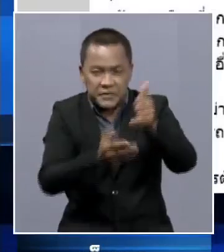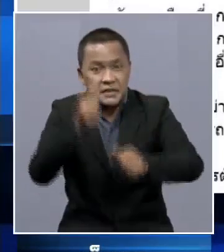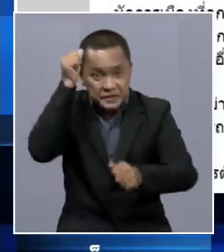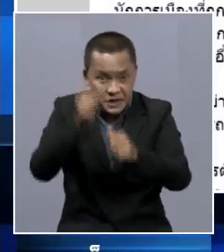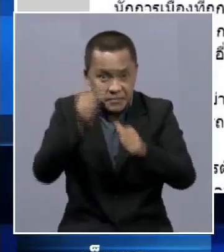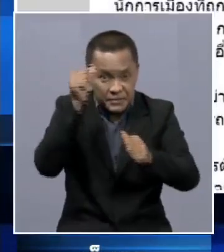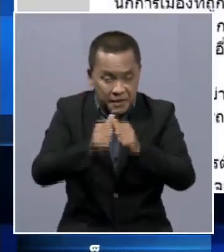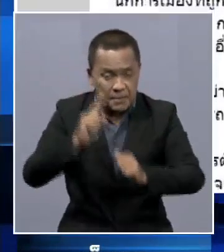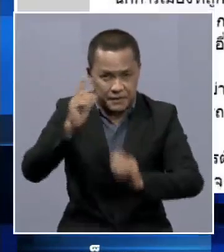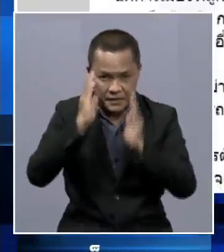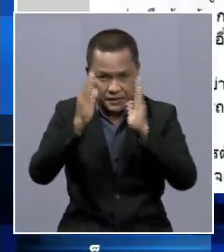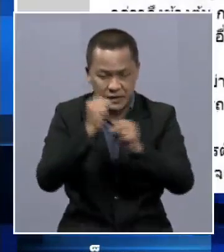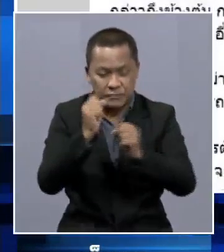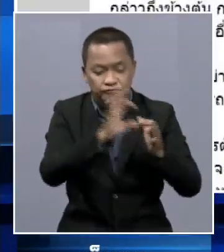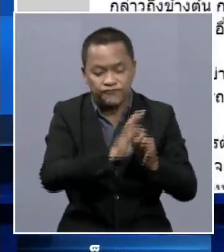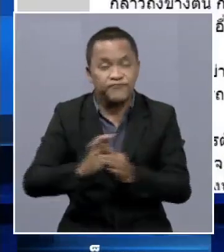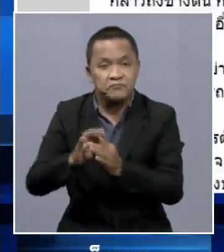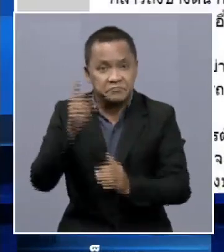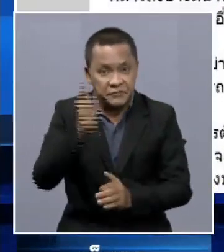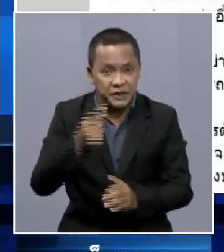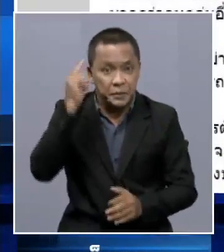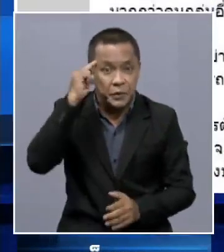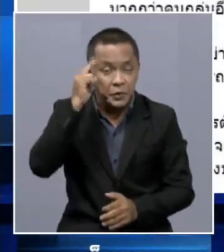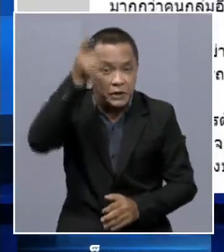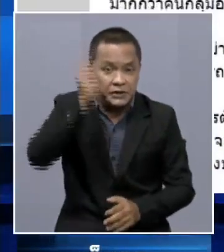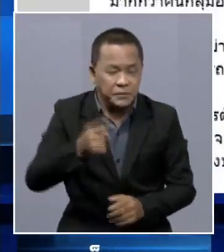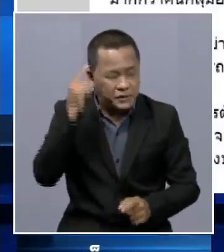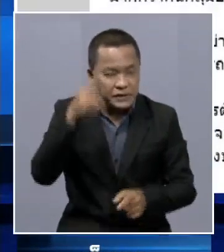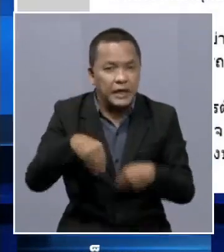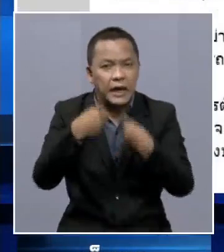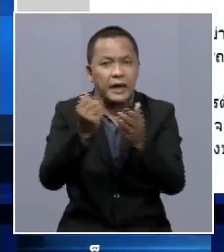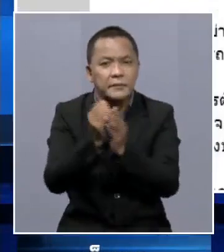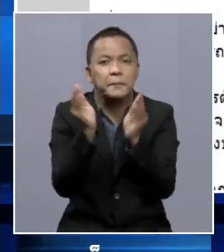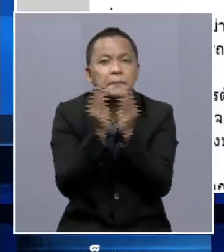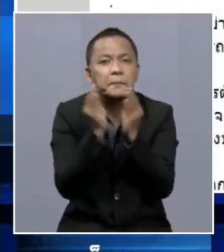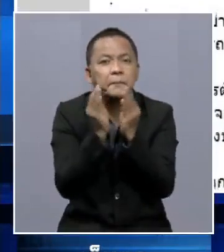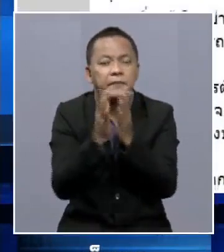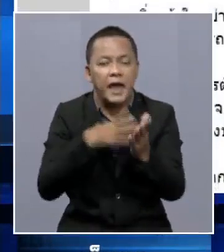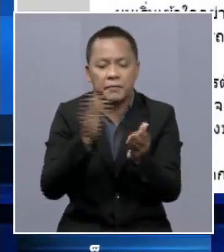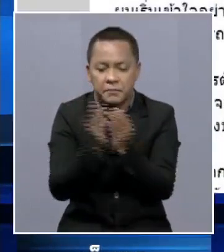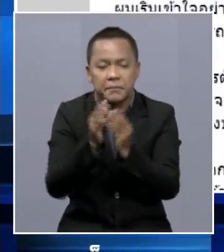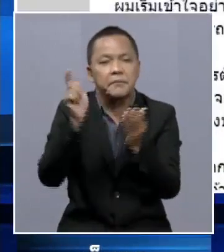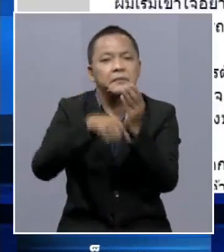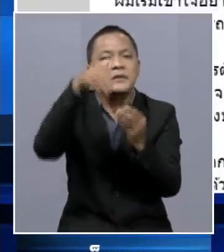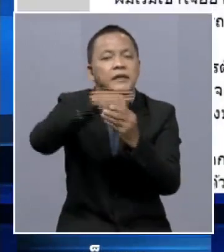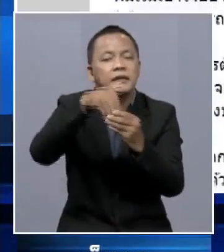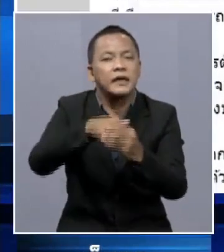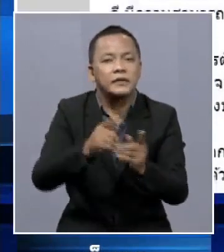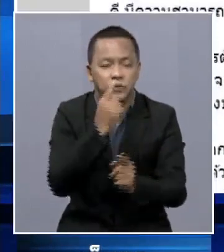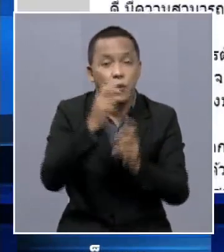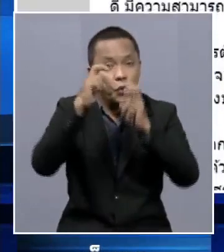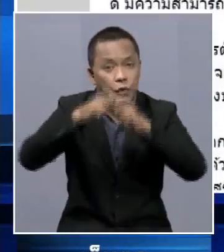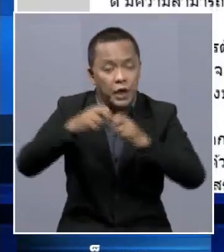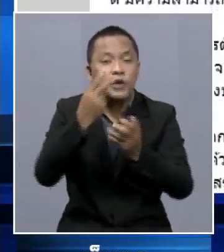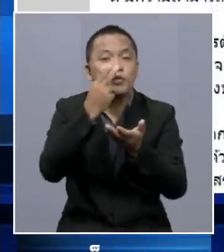จดจําให่ตั้งใจจะมาเป็โ่ข้อกลางจิไหมหรอจงๆ หวังเพียงแค่คะแนนเซียงใการชนะการเลอกเท่านั้นส่นเป็นก